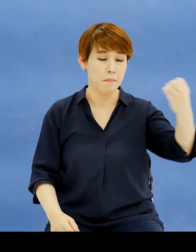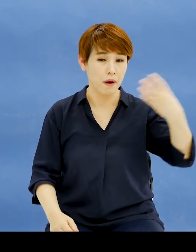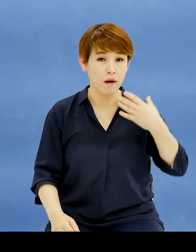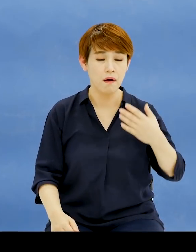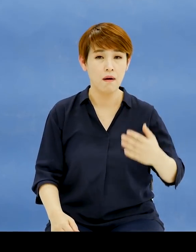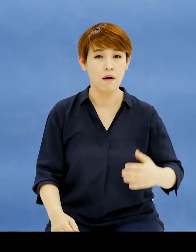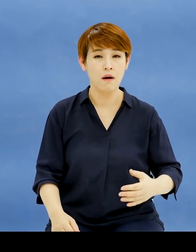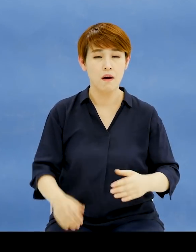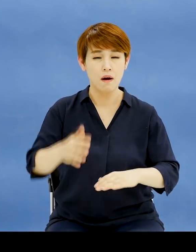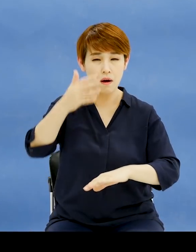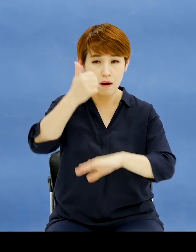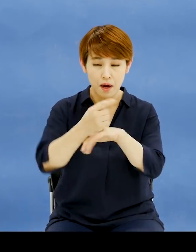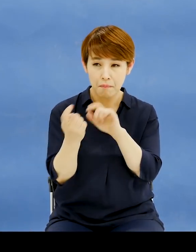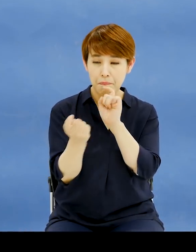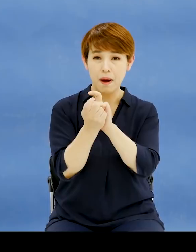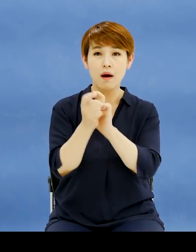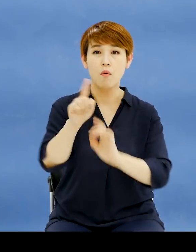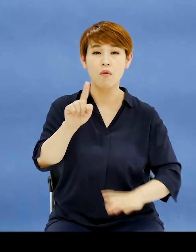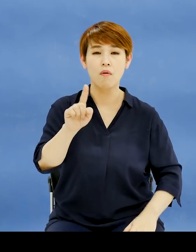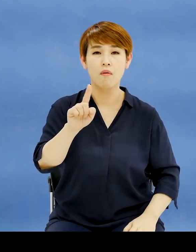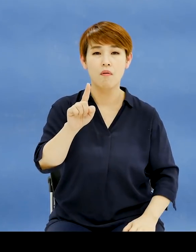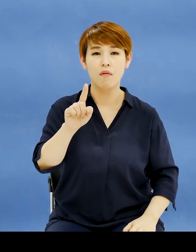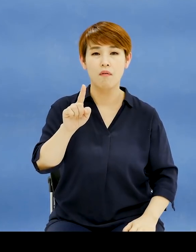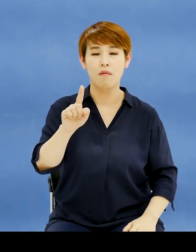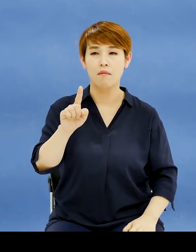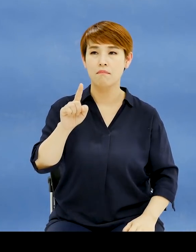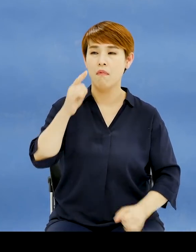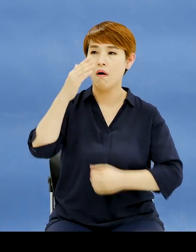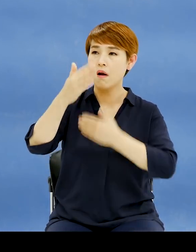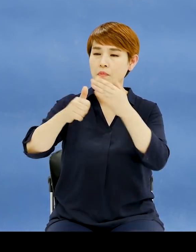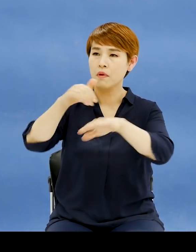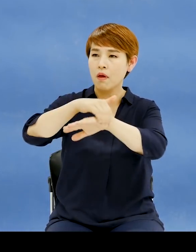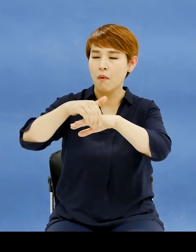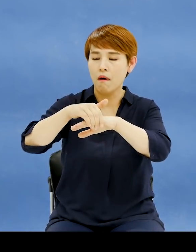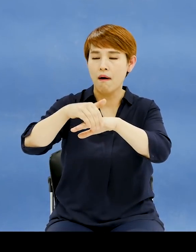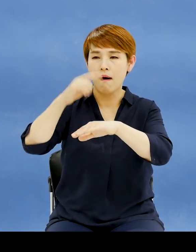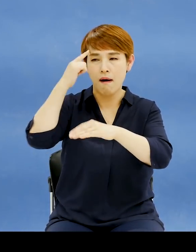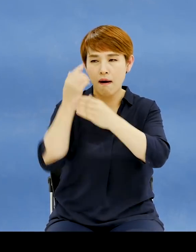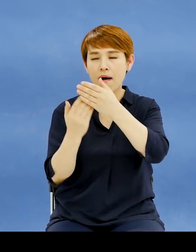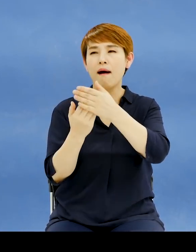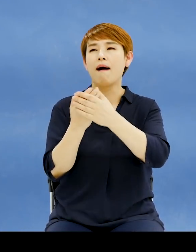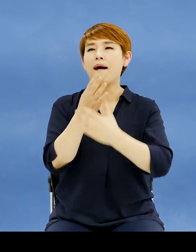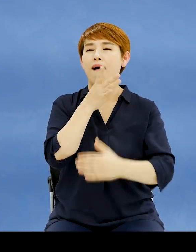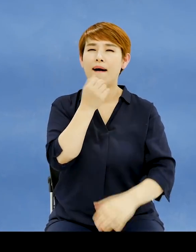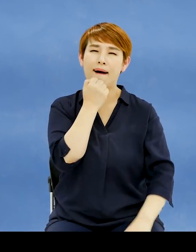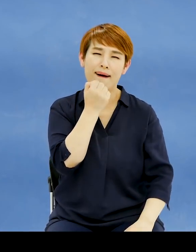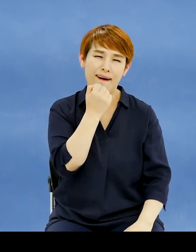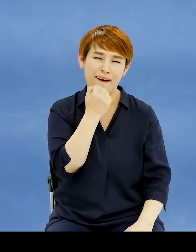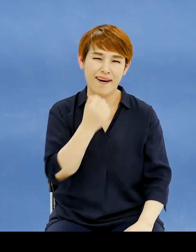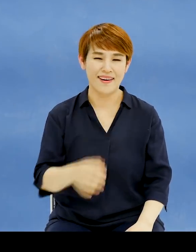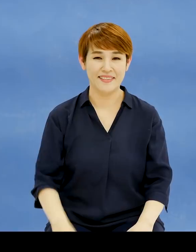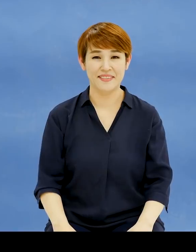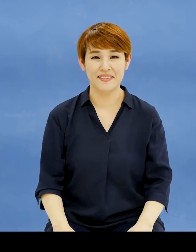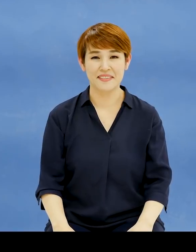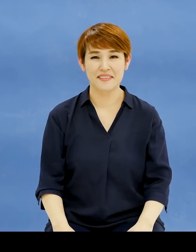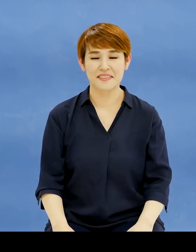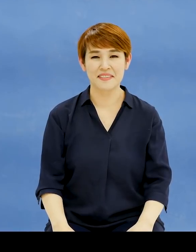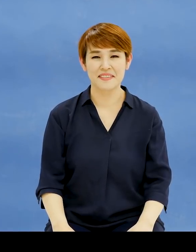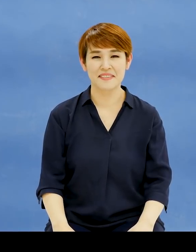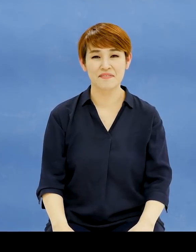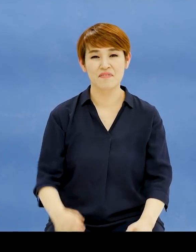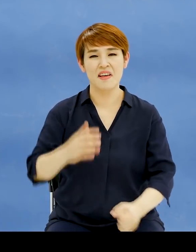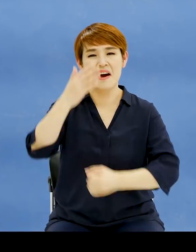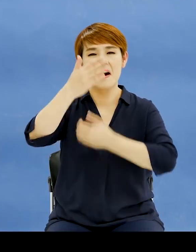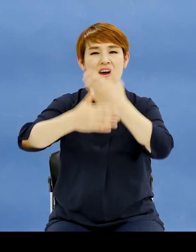그랬는데 정말 나중에 저희가 막 결혼하고 나서 네. 갑자기 이런 거 하나님께서 생각나게 하셔서 저희가 막 웃고 그렇군요. 그랬거든요. 아까 잠깐 들었는데도